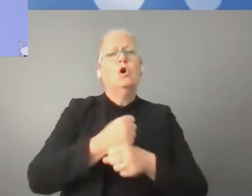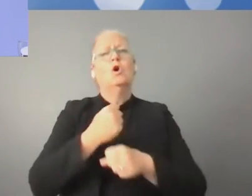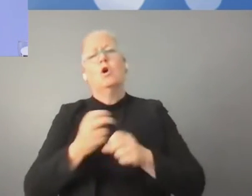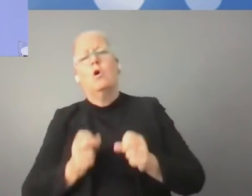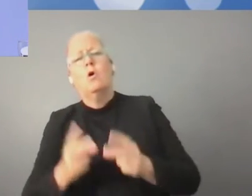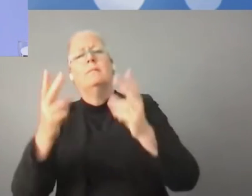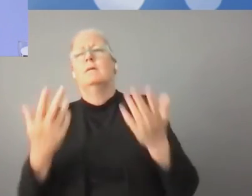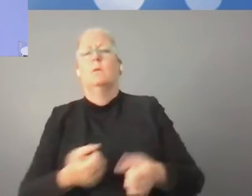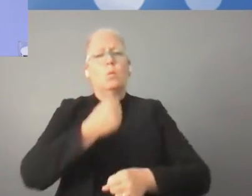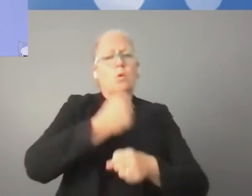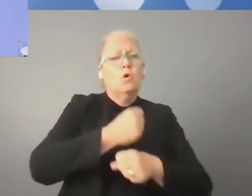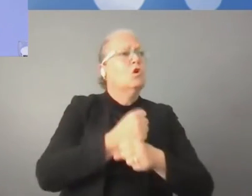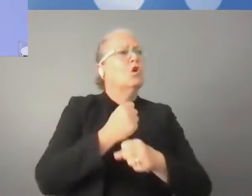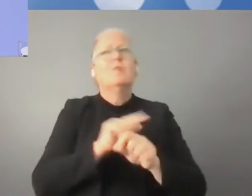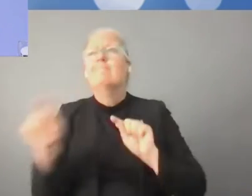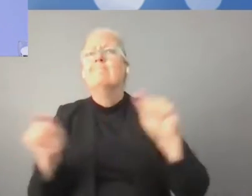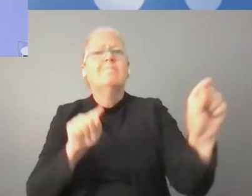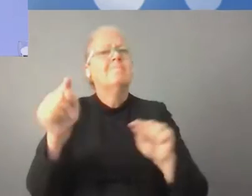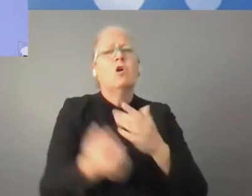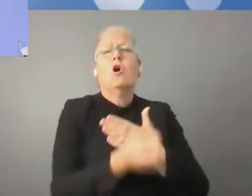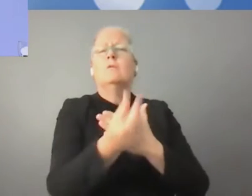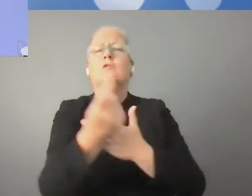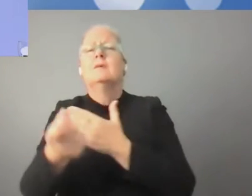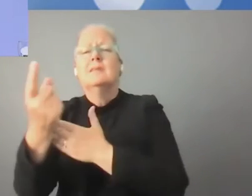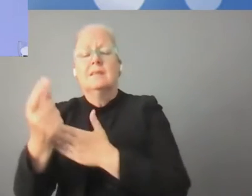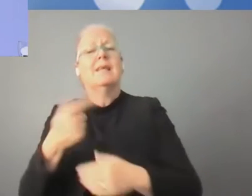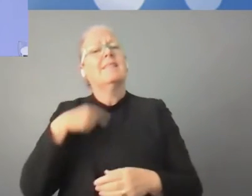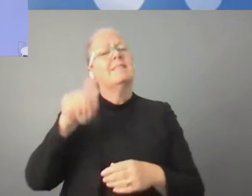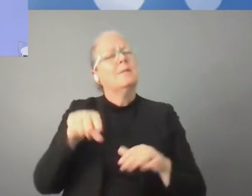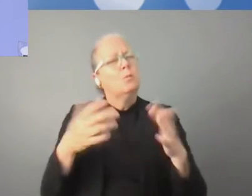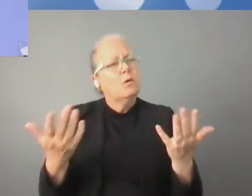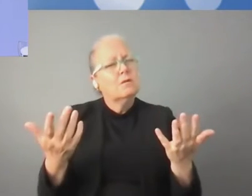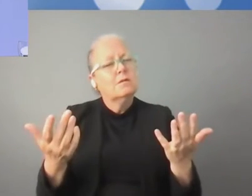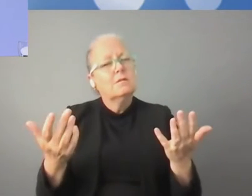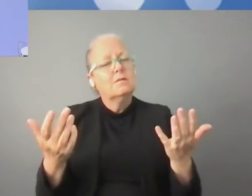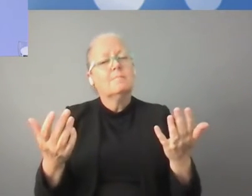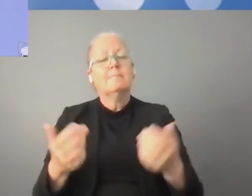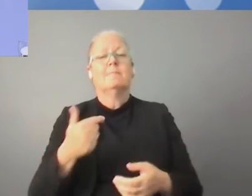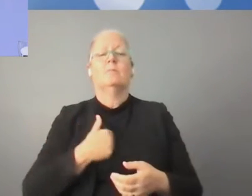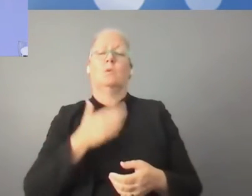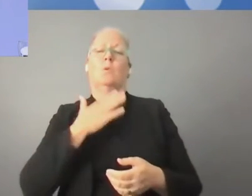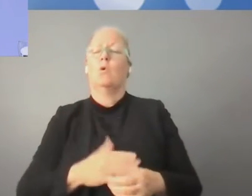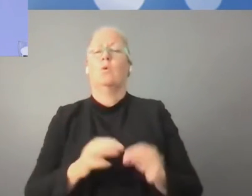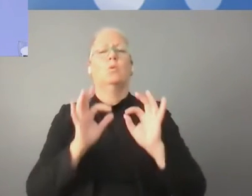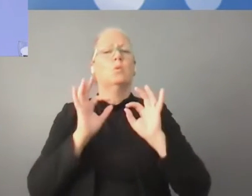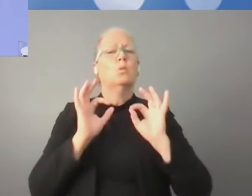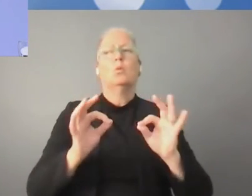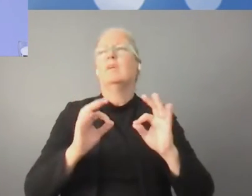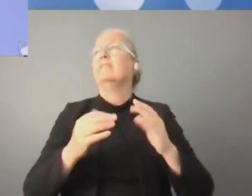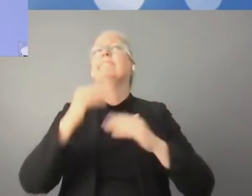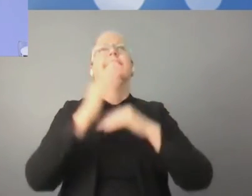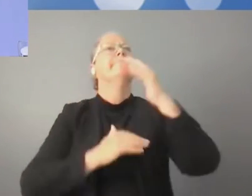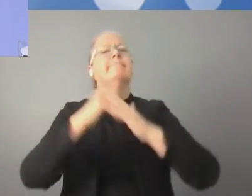люди могли чувствовать себя хорошо в мире офлайн и